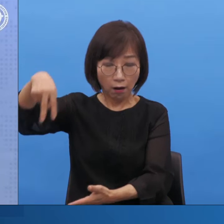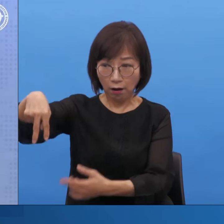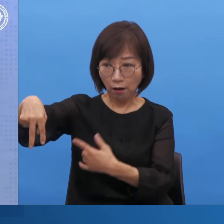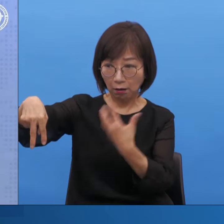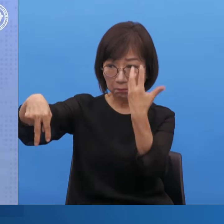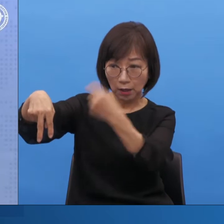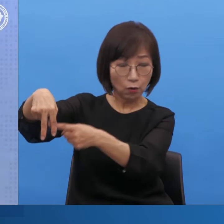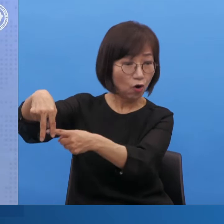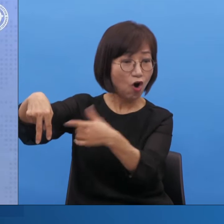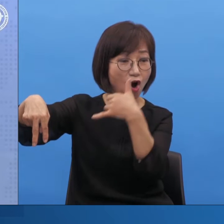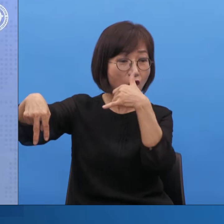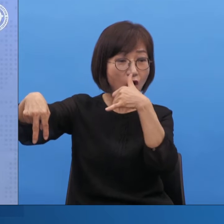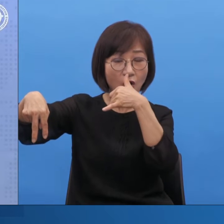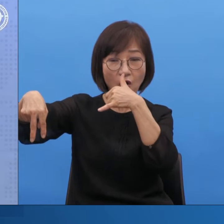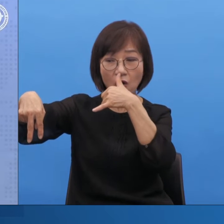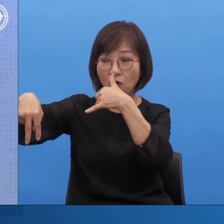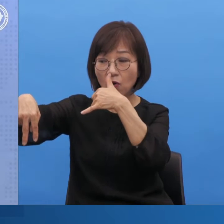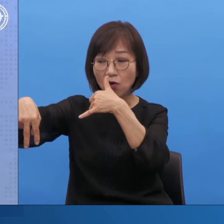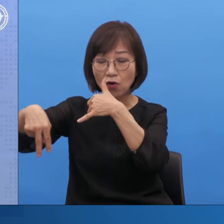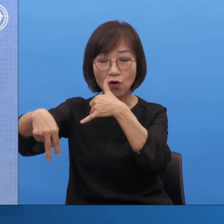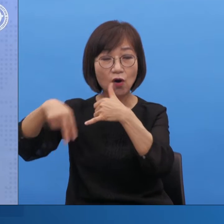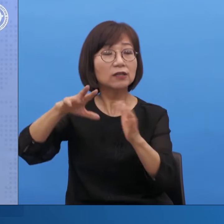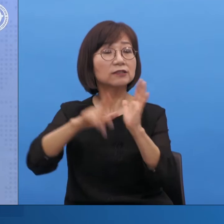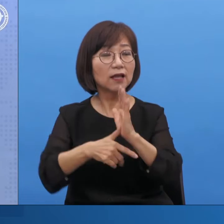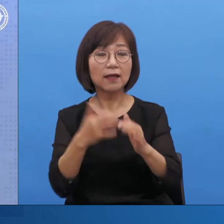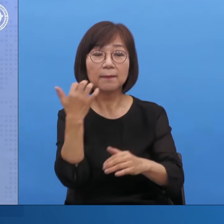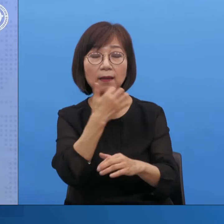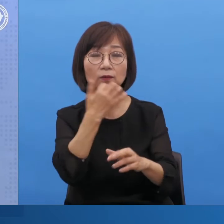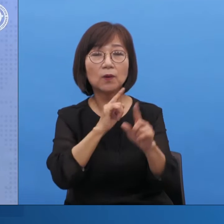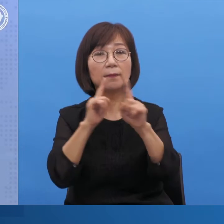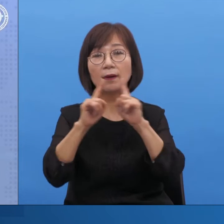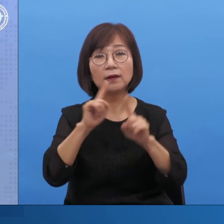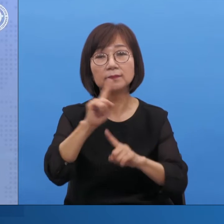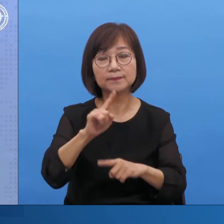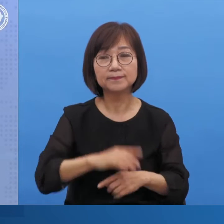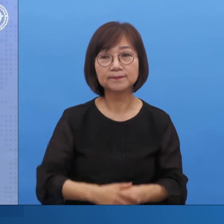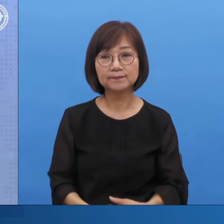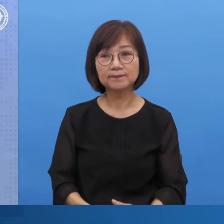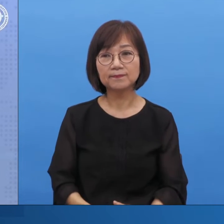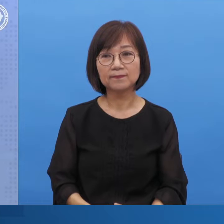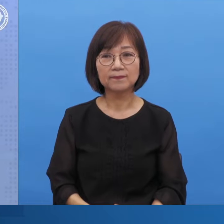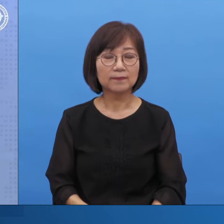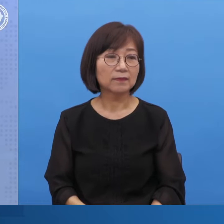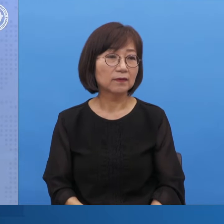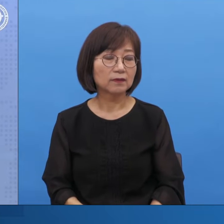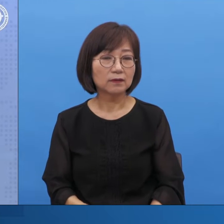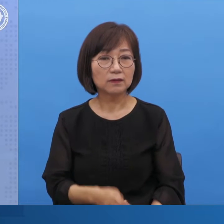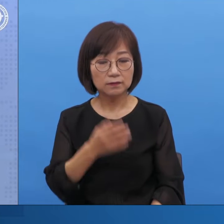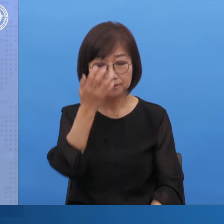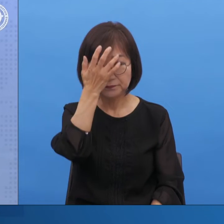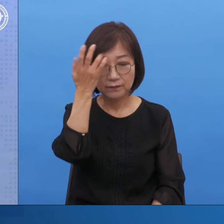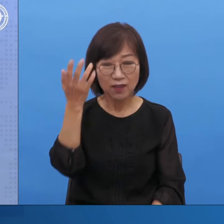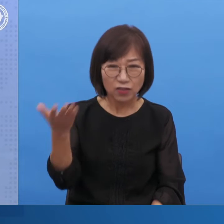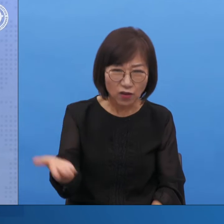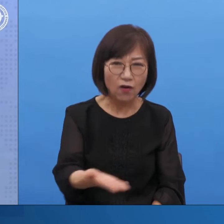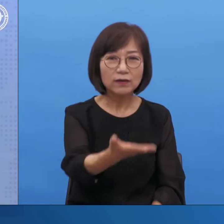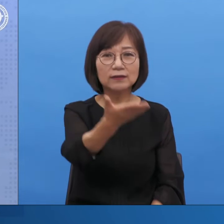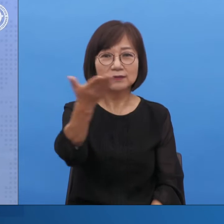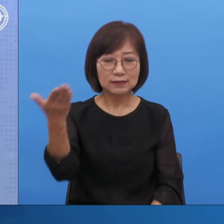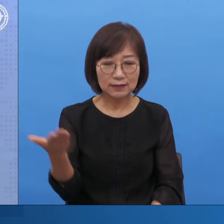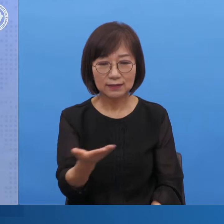right next to him. 그때 베드로가 한 말입니다. And these are the words that Peter says. 너희들이